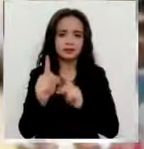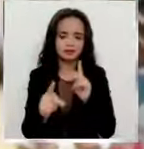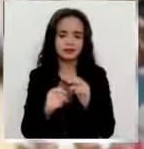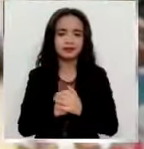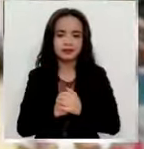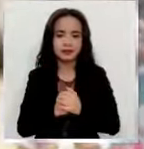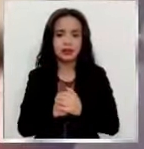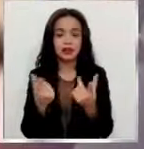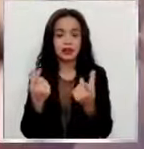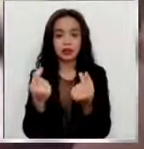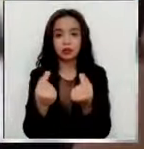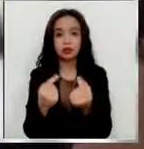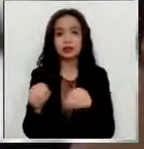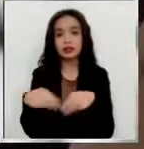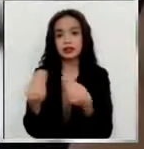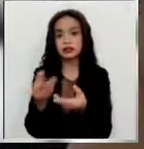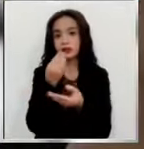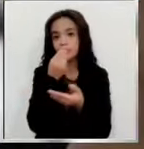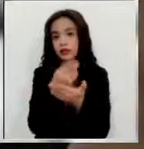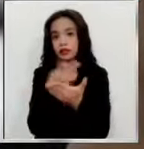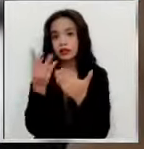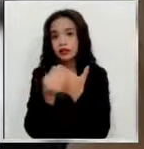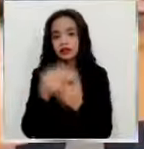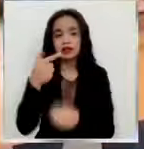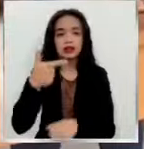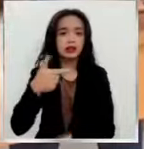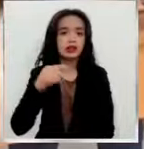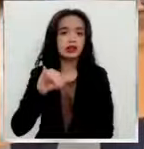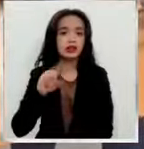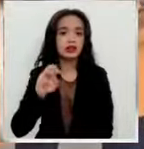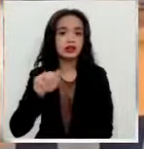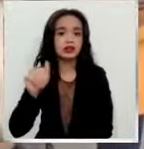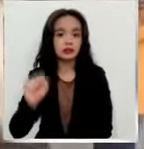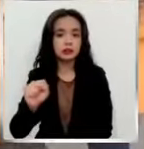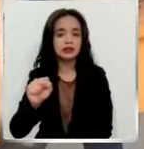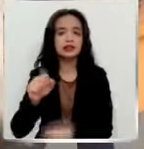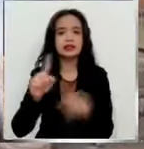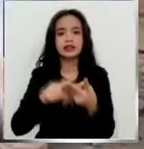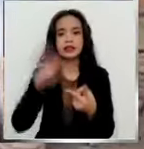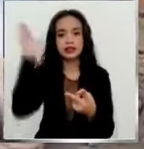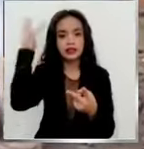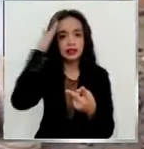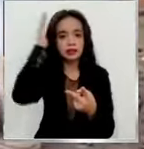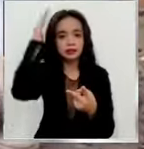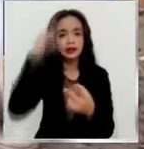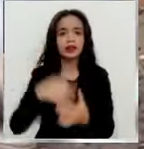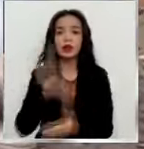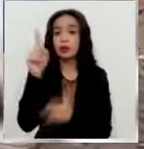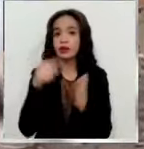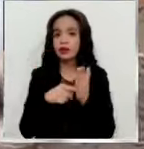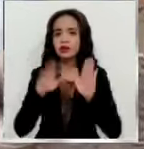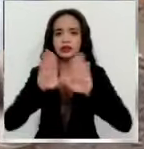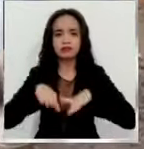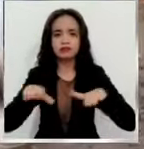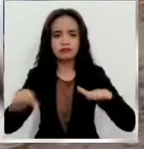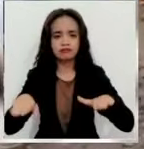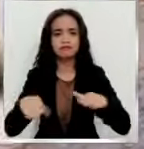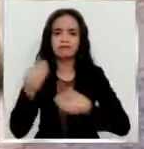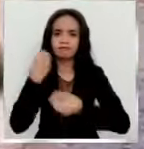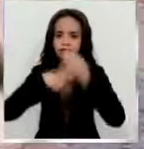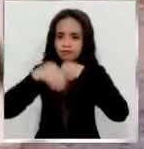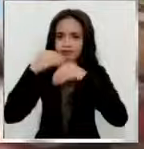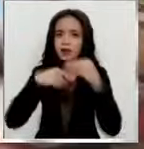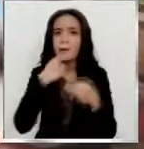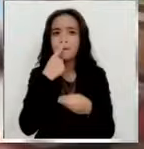ng feeding program sa Guimaras Island at Kalinga, kung saan 1,000 bata ang nagsalo-salo sa spaghetti at